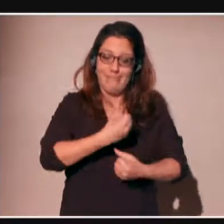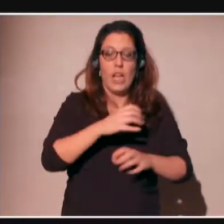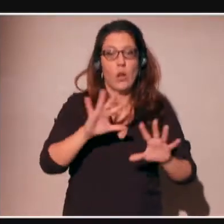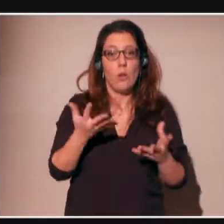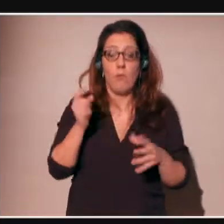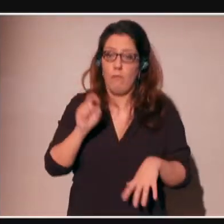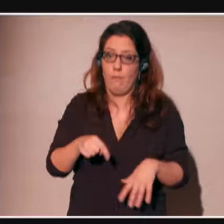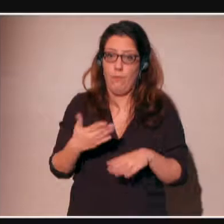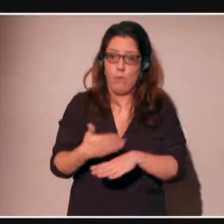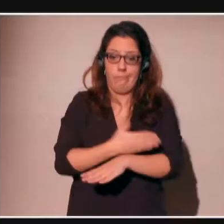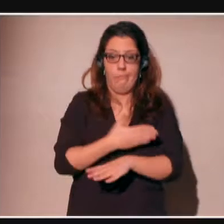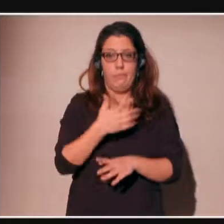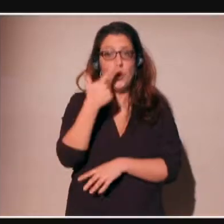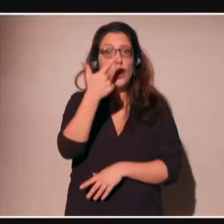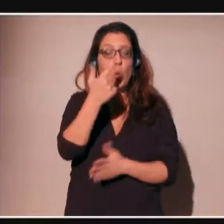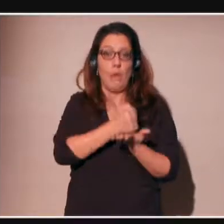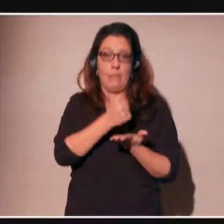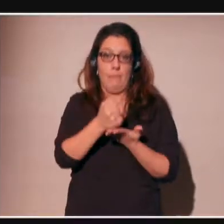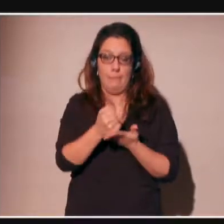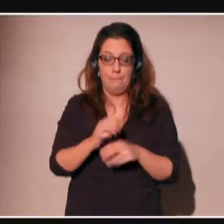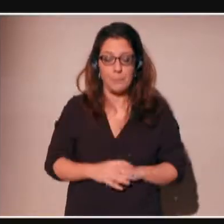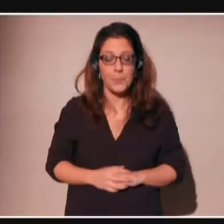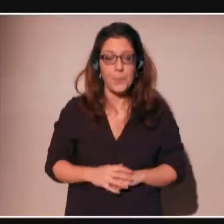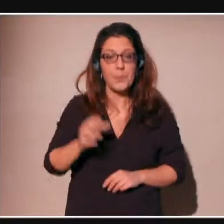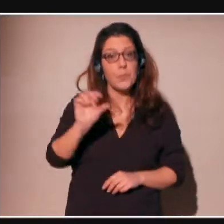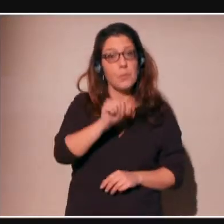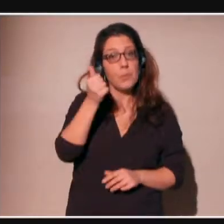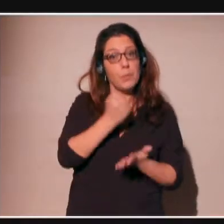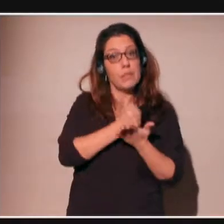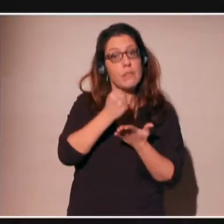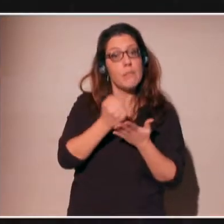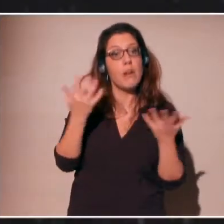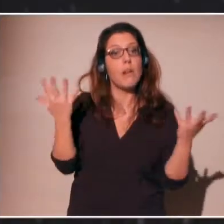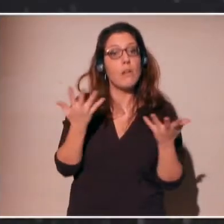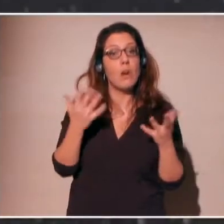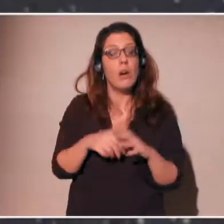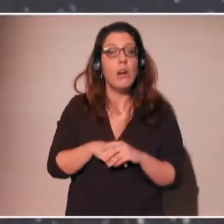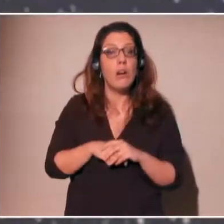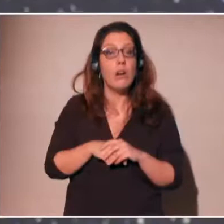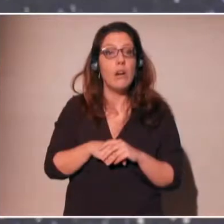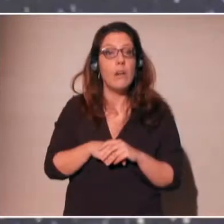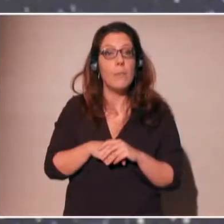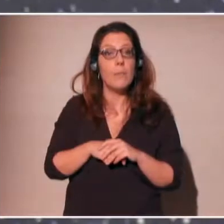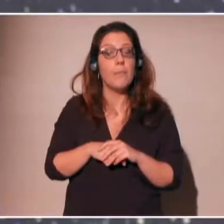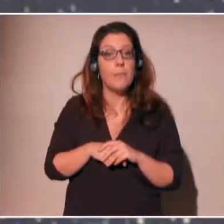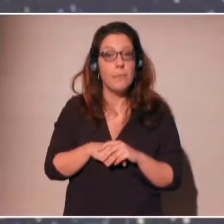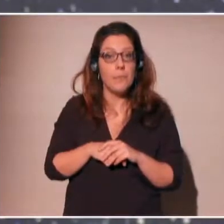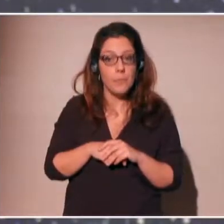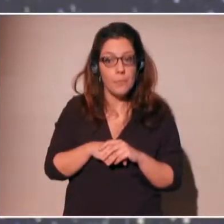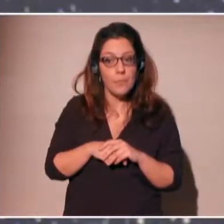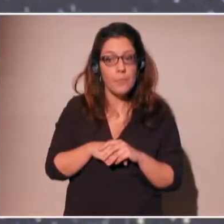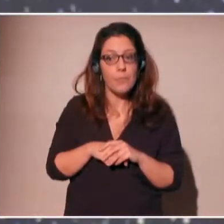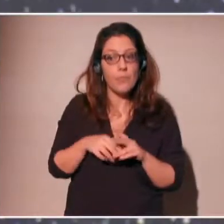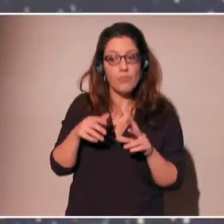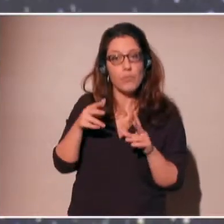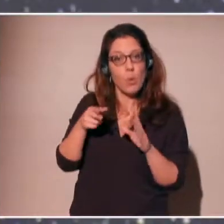2 examens. Le premier, c'est un test normalisé au niveau